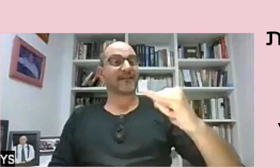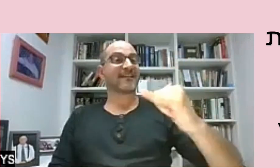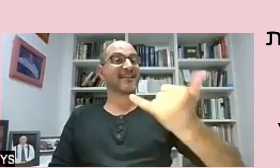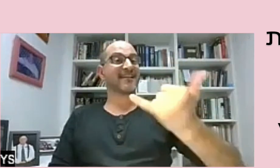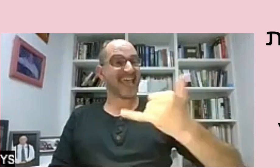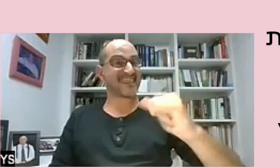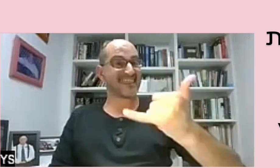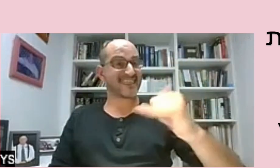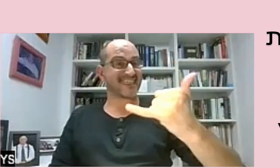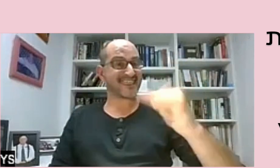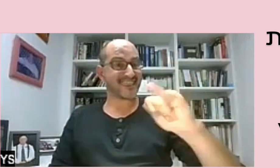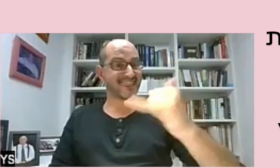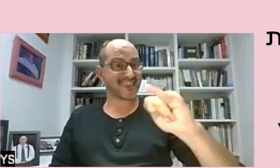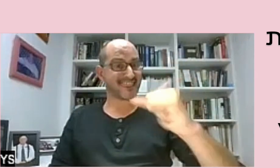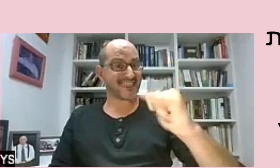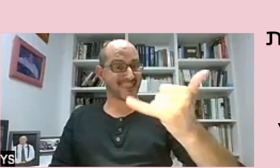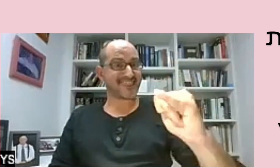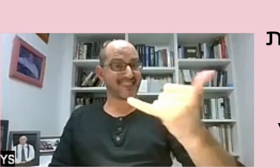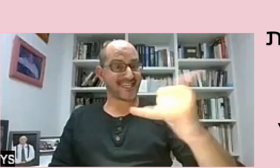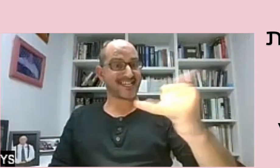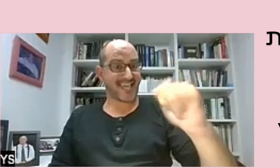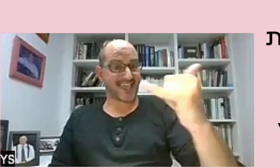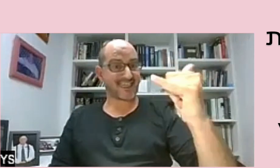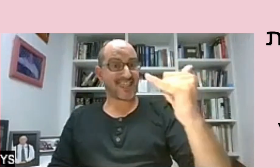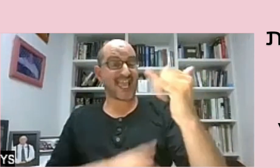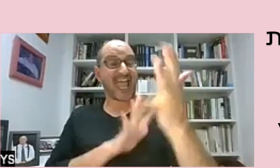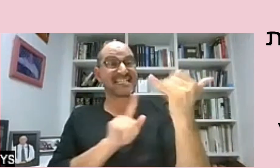תראית. כן, זה הסימן כן.